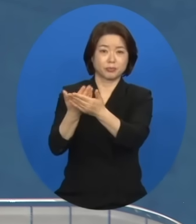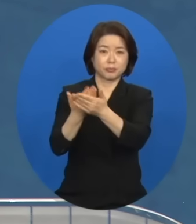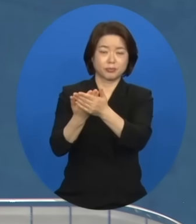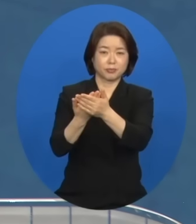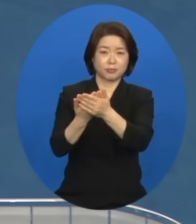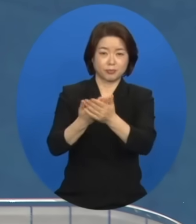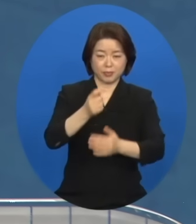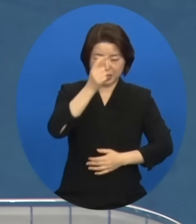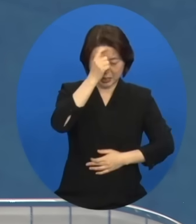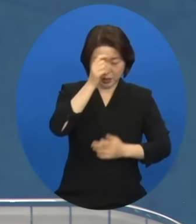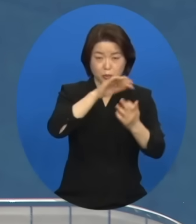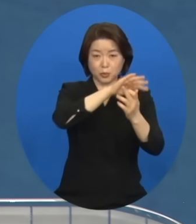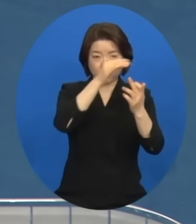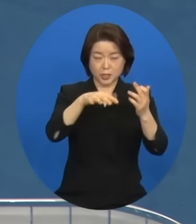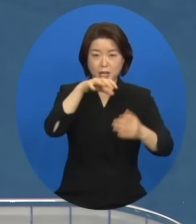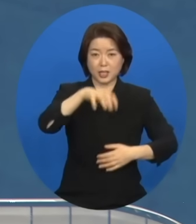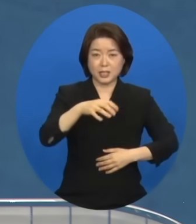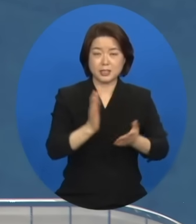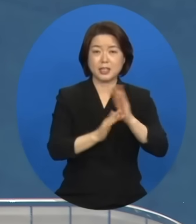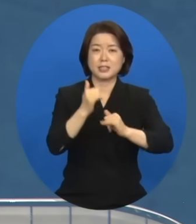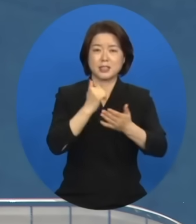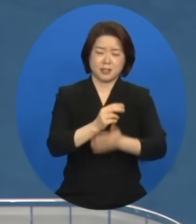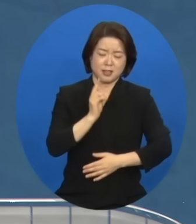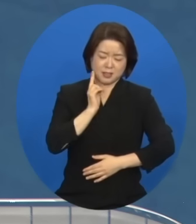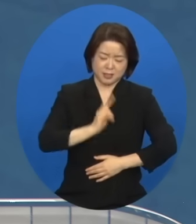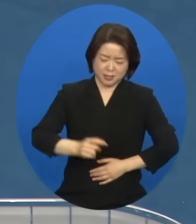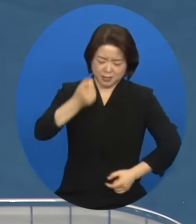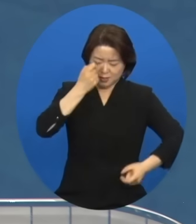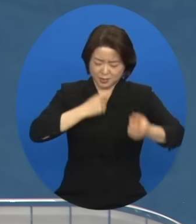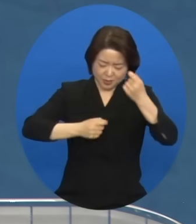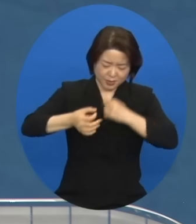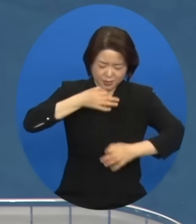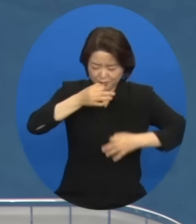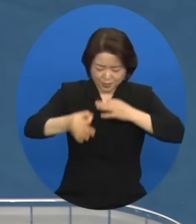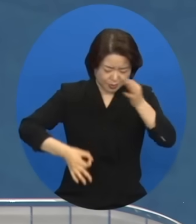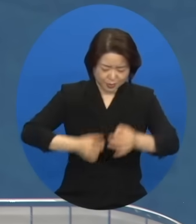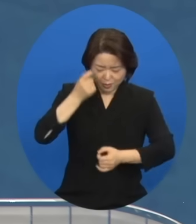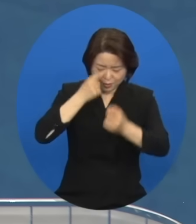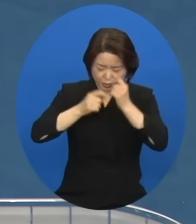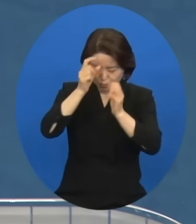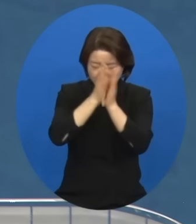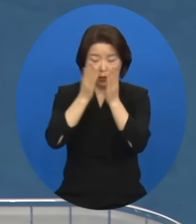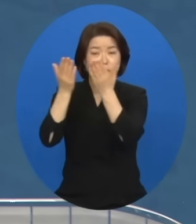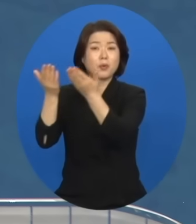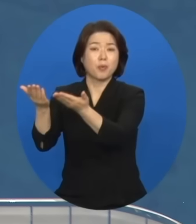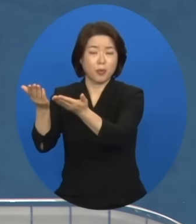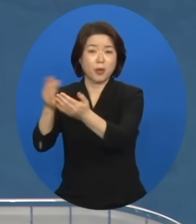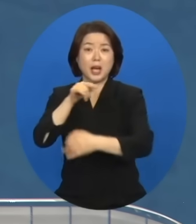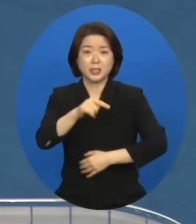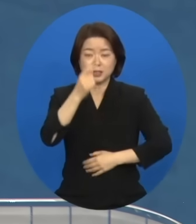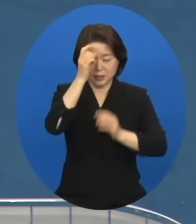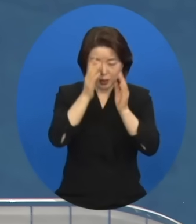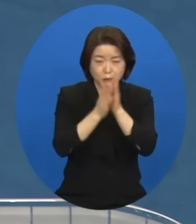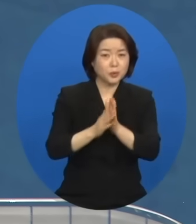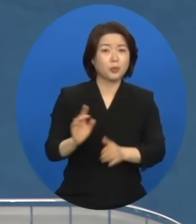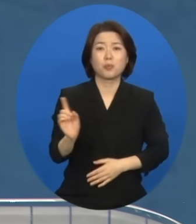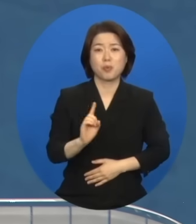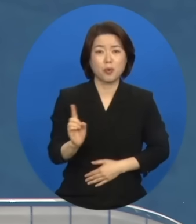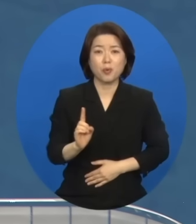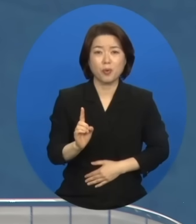동산에서 예수님께서 정말 심한 통곡과 눈물의 기도를 드리셨어요. 그 기도가 무슨